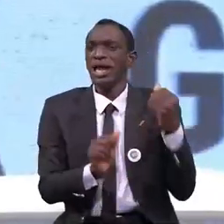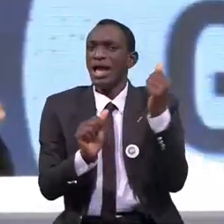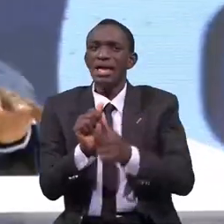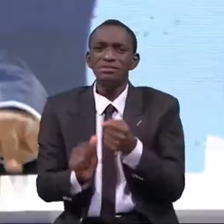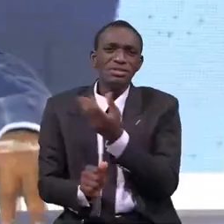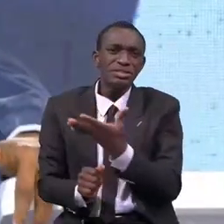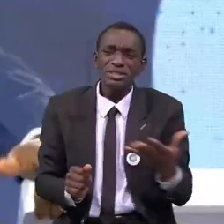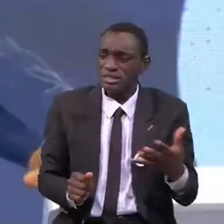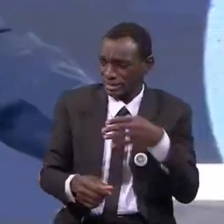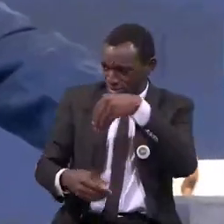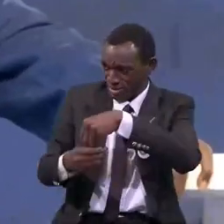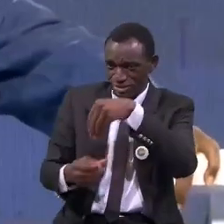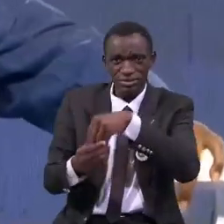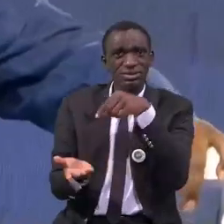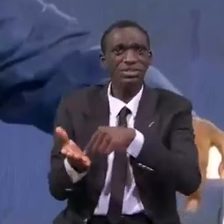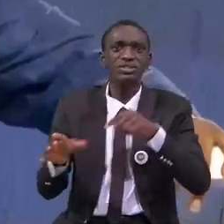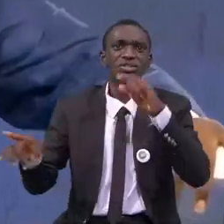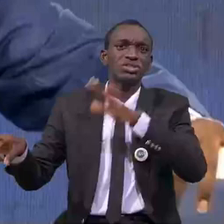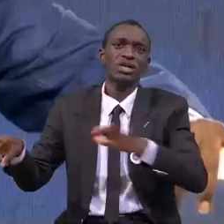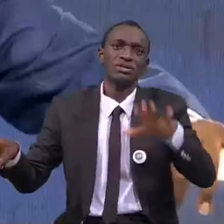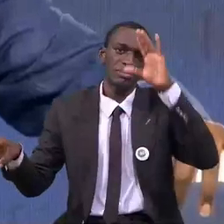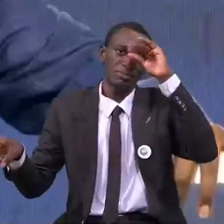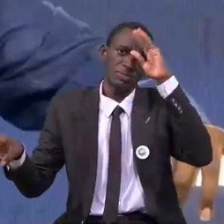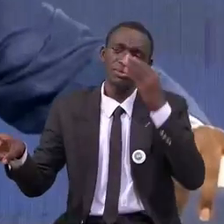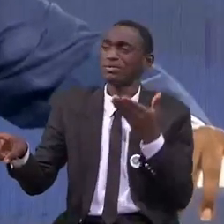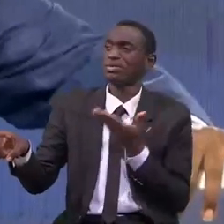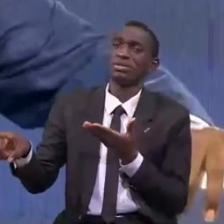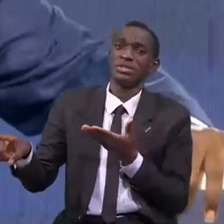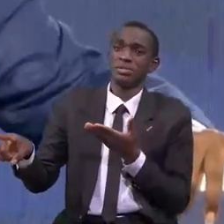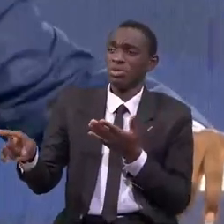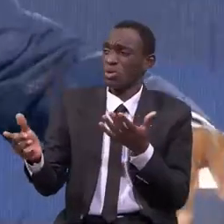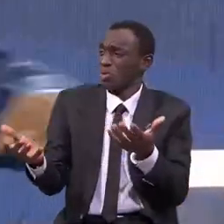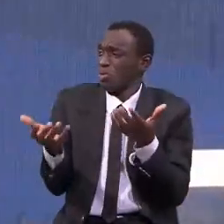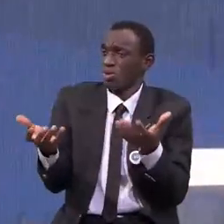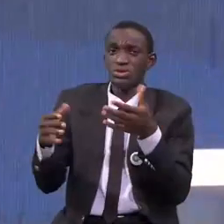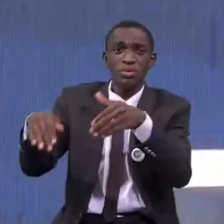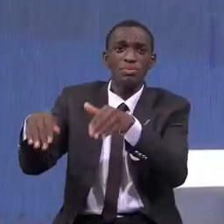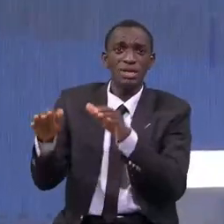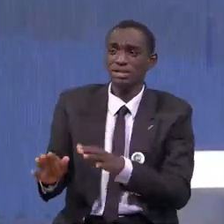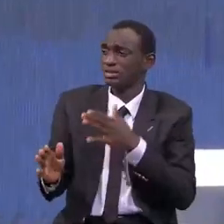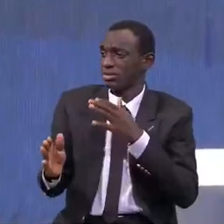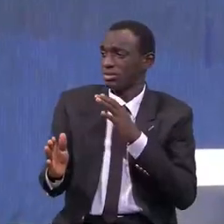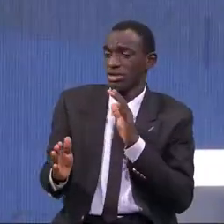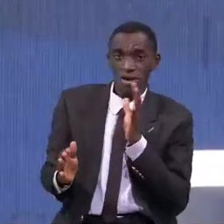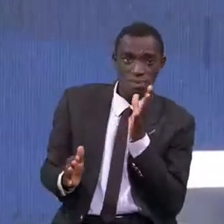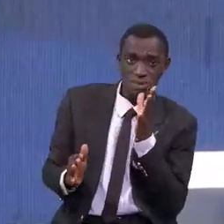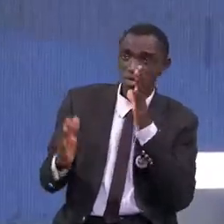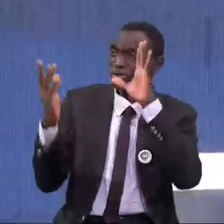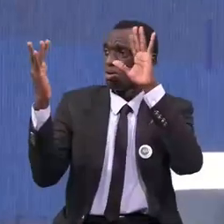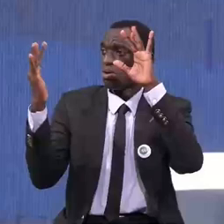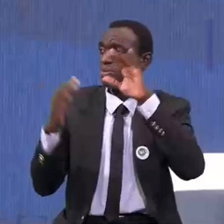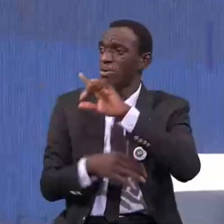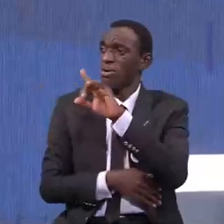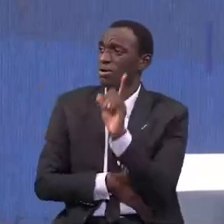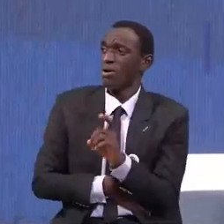d'autre et tout portait sur cet enfant et on allait enterrer son